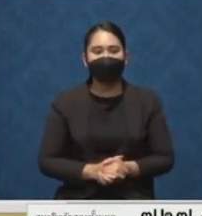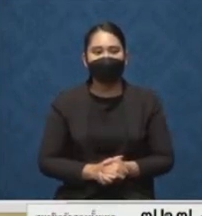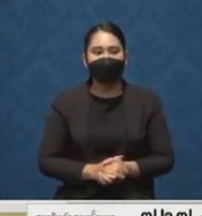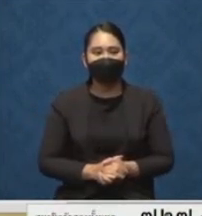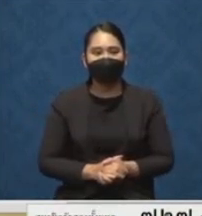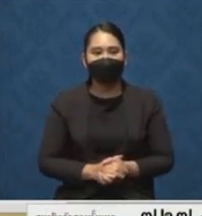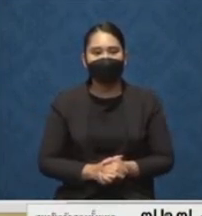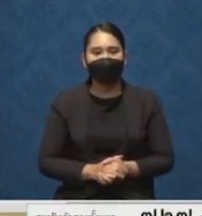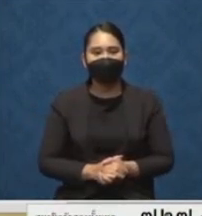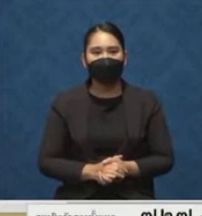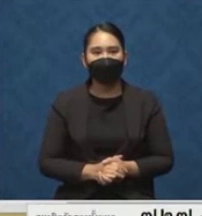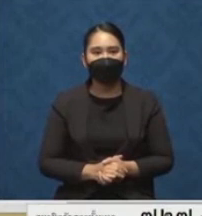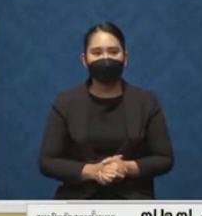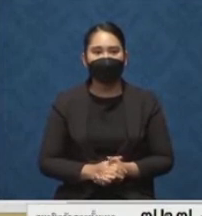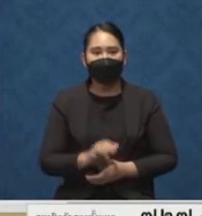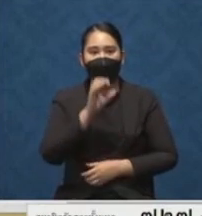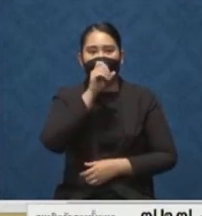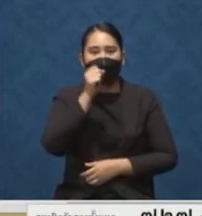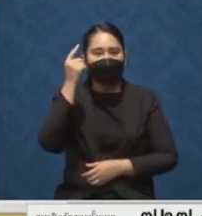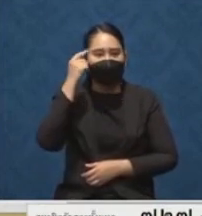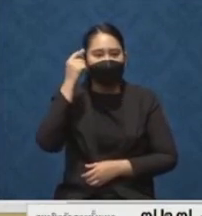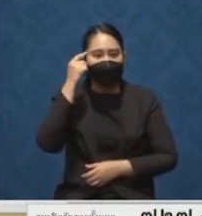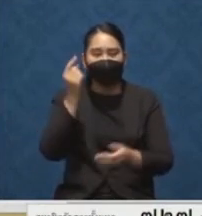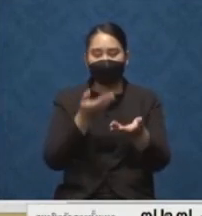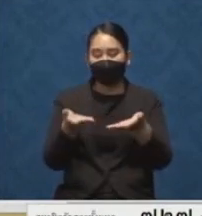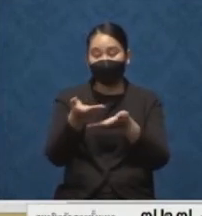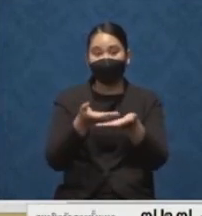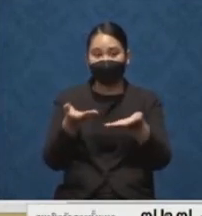ท่านประธานลองพิจารณาดูนะครับ